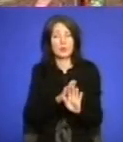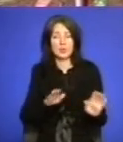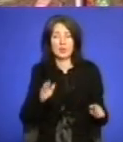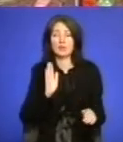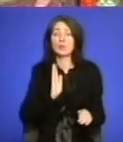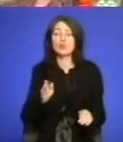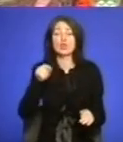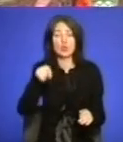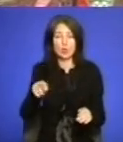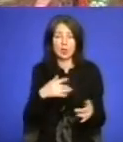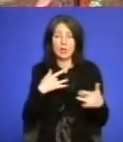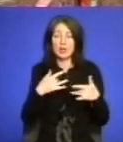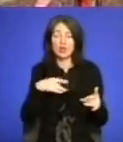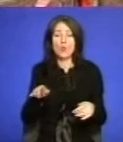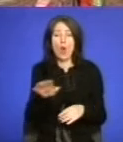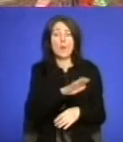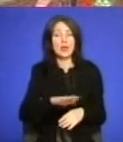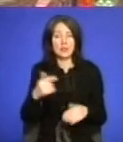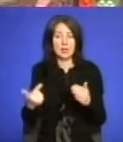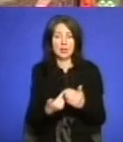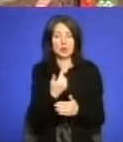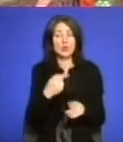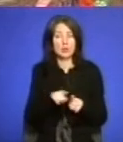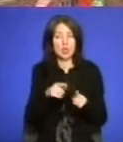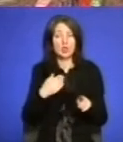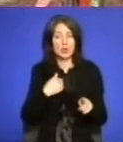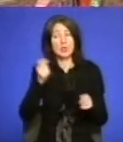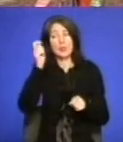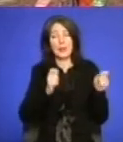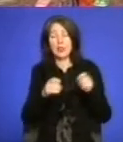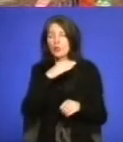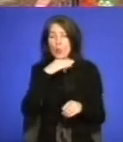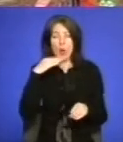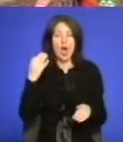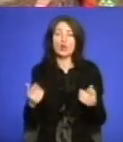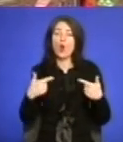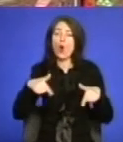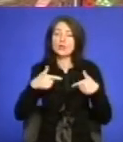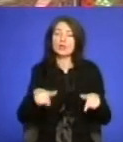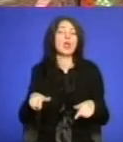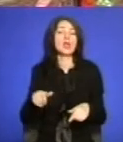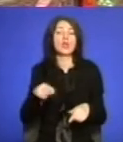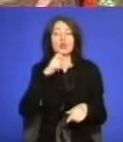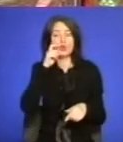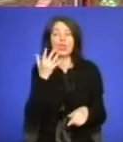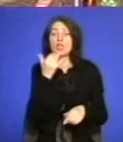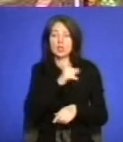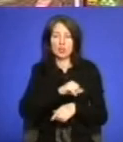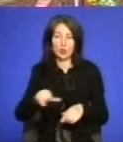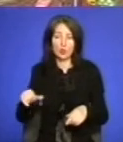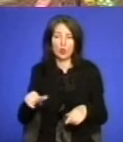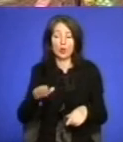тут на театральному Майдані знову ж таки до нас буде багато багато гостей з України з-за кордону